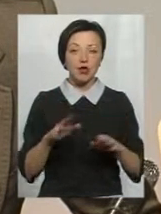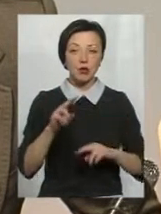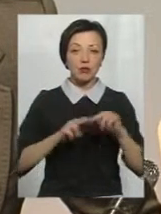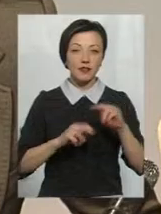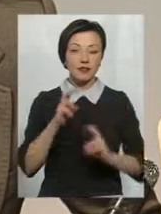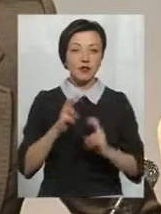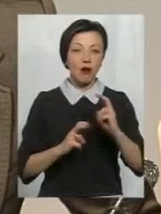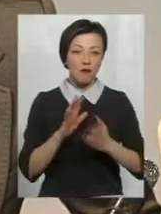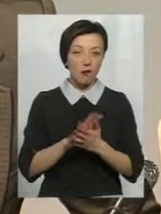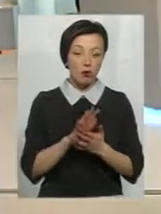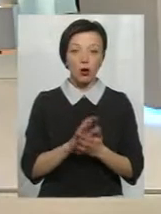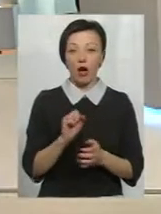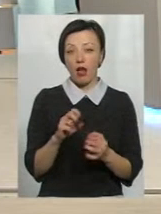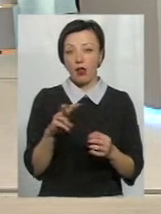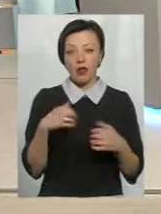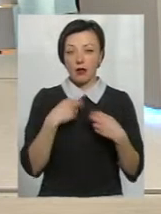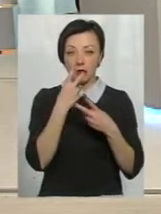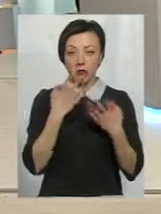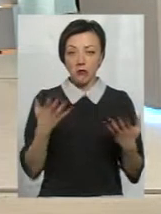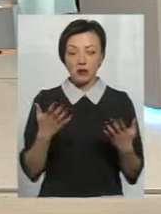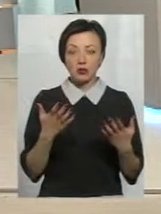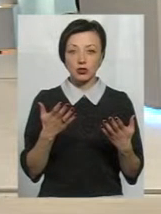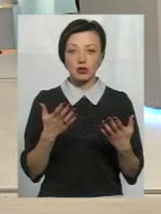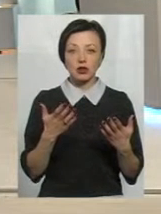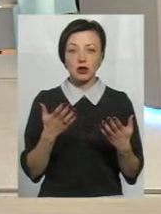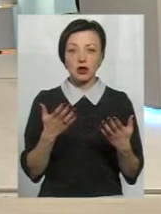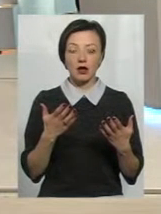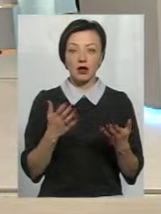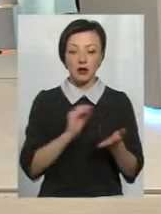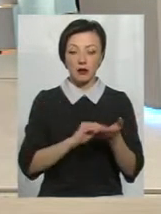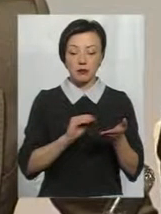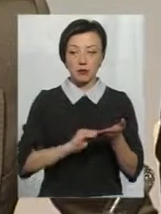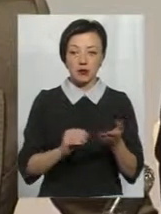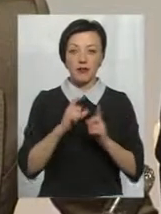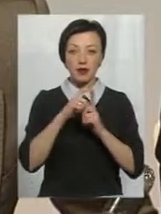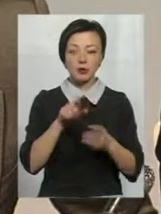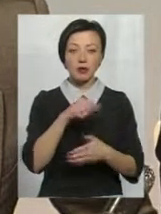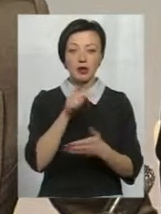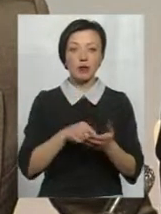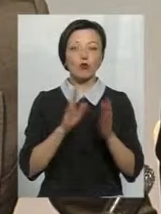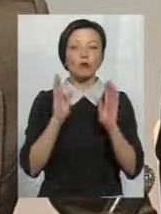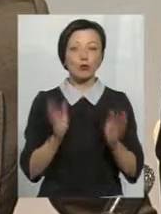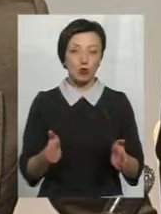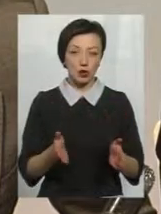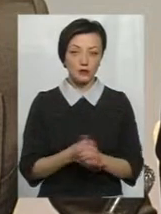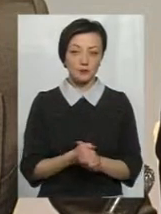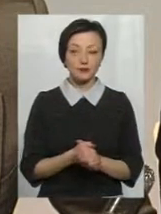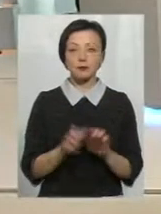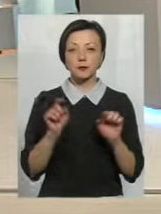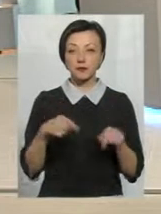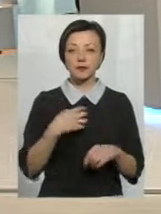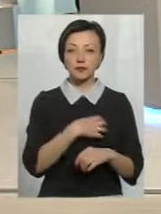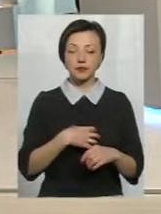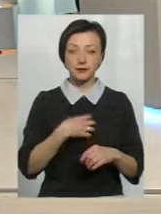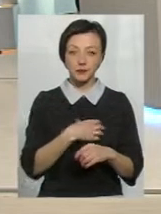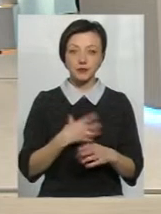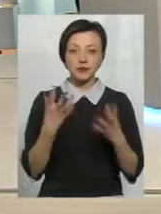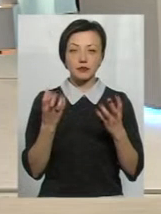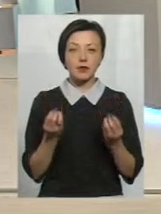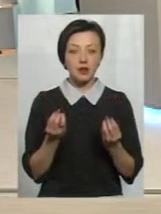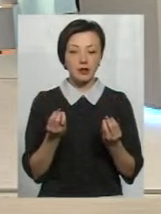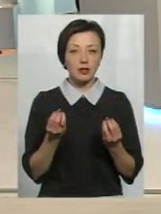даний момент от я не побачила тої концепції і відповіді на запитання, що він буде. От тут важливо ще в мене таке